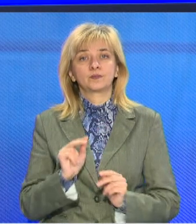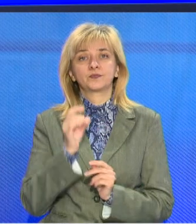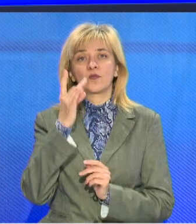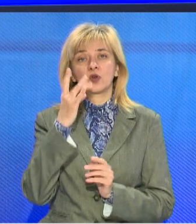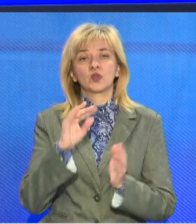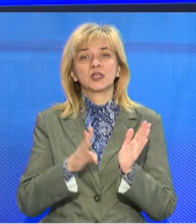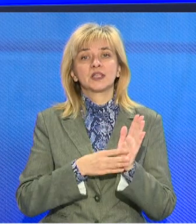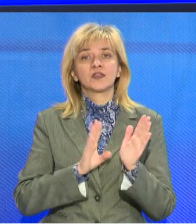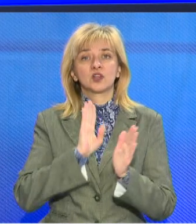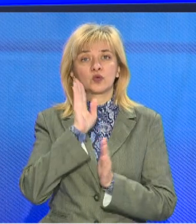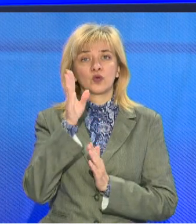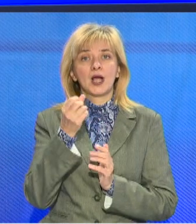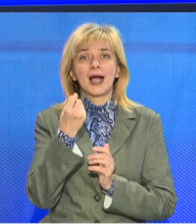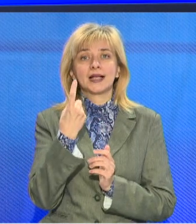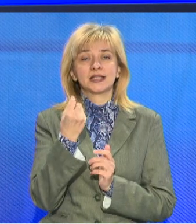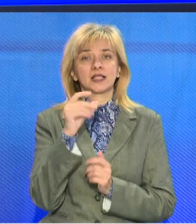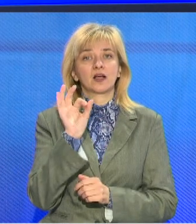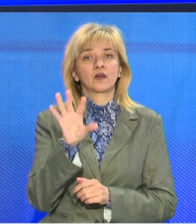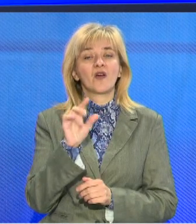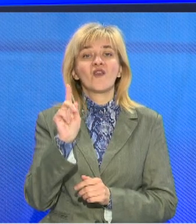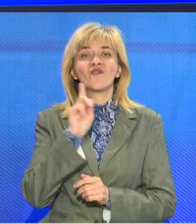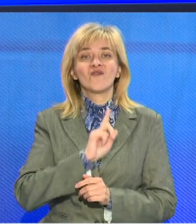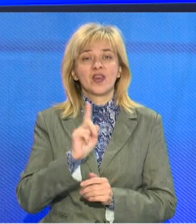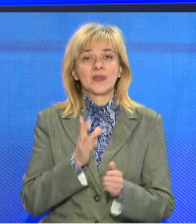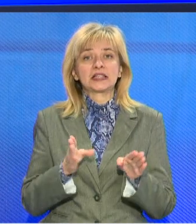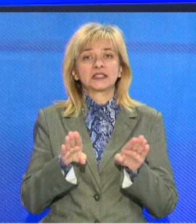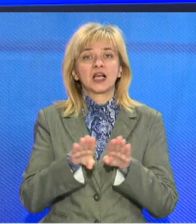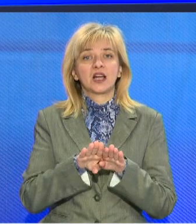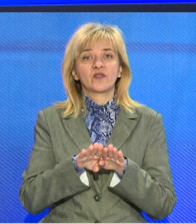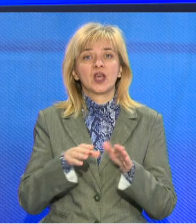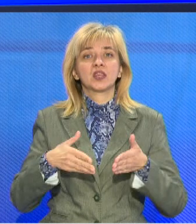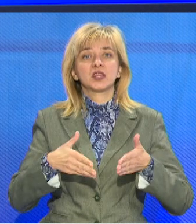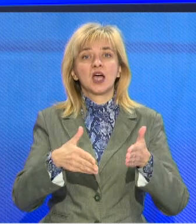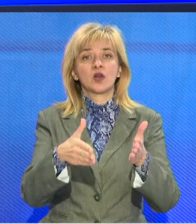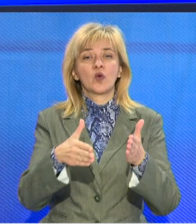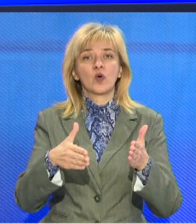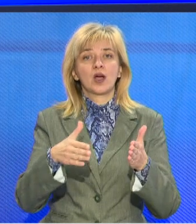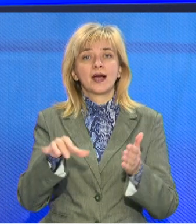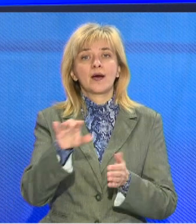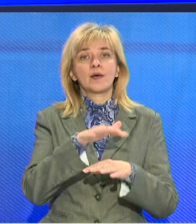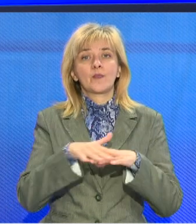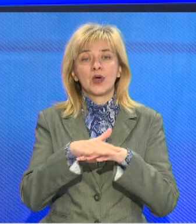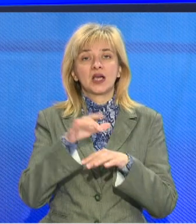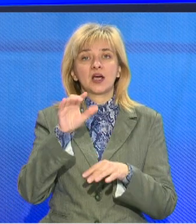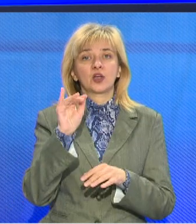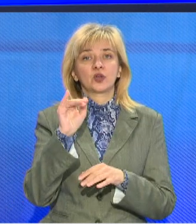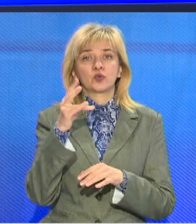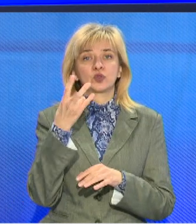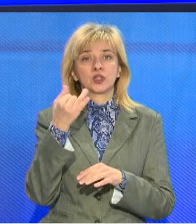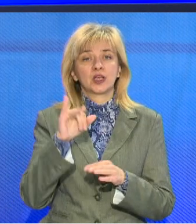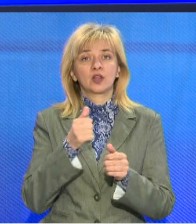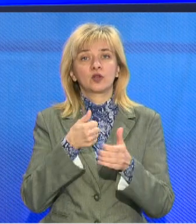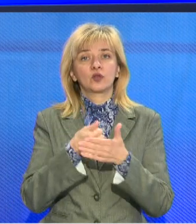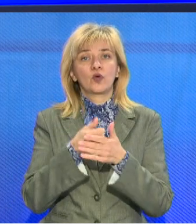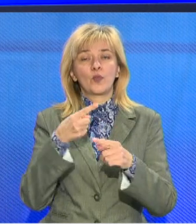У Гродні з 9 годин ранницы 11 кастрычника часово закрывается участок дороги от рынка Паудневы до скрыжавания Пагараны Кашилники.